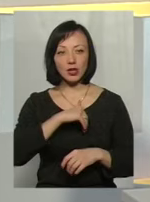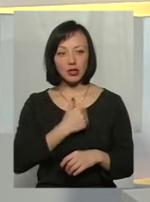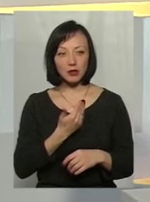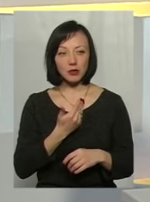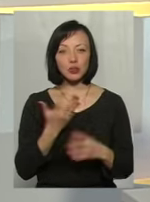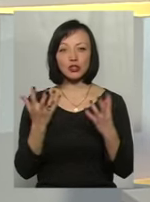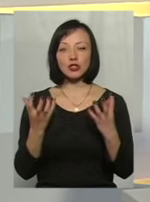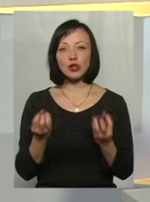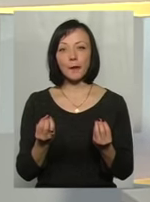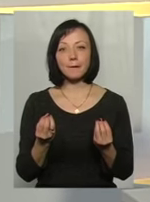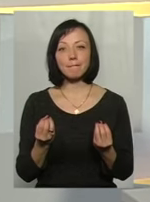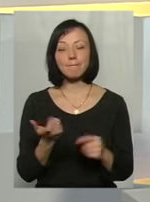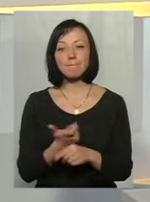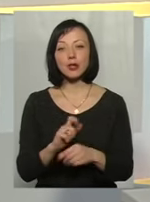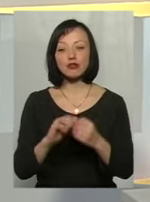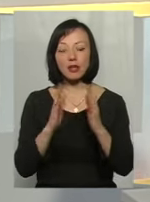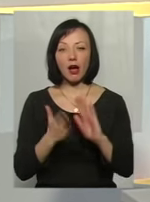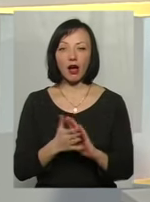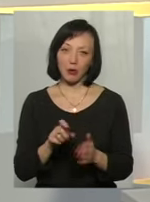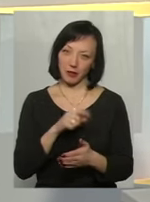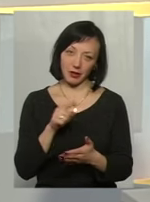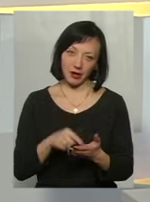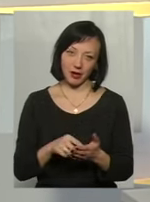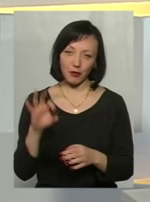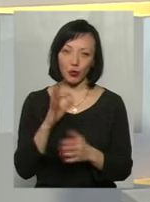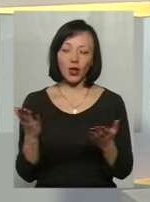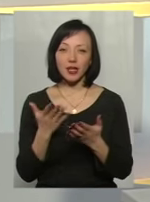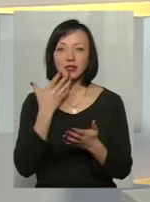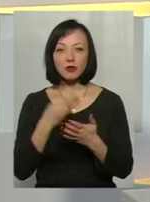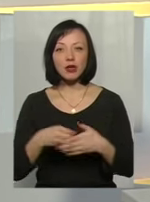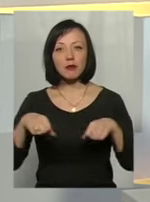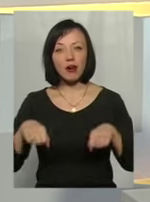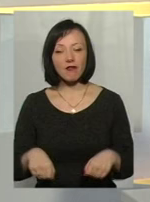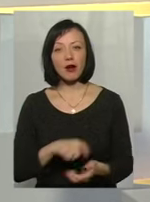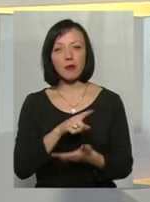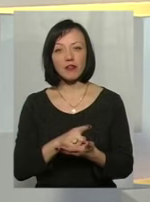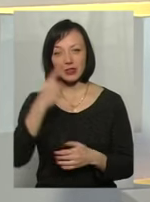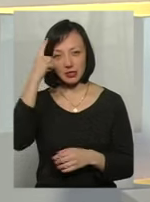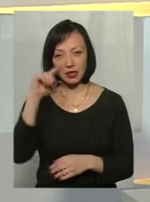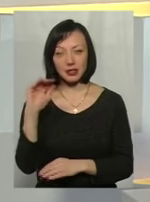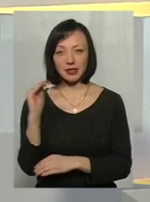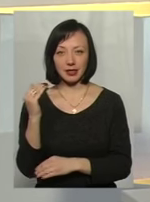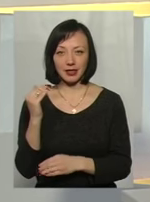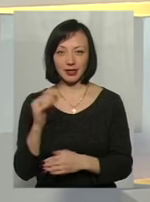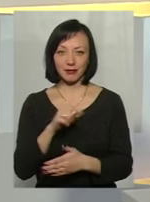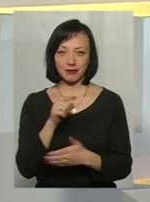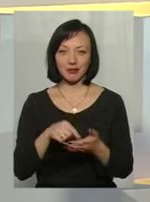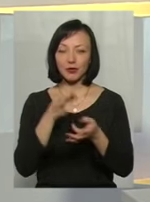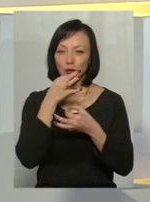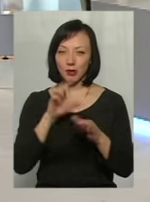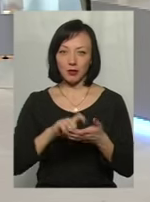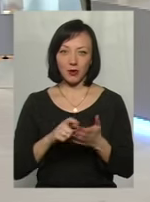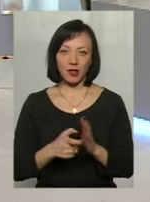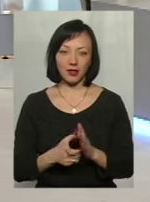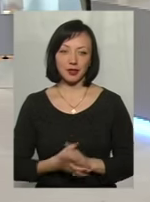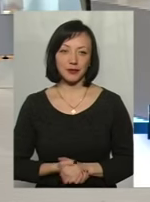таки до вас ще таке більше загальне питання. Про які свої права все ж таки повинна знати дитина у будь-якому класі,